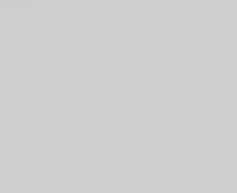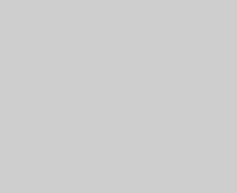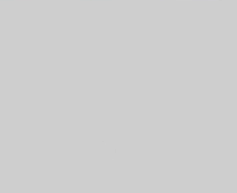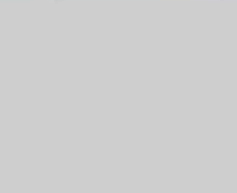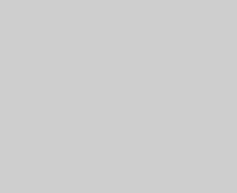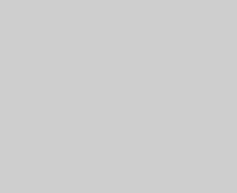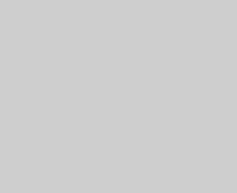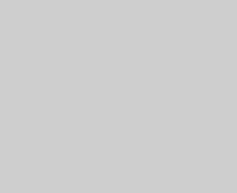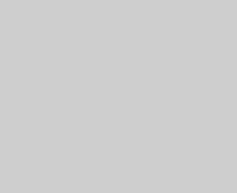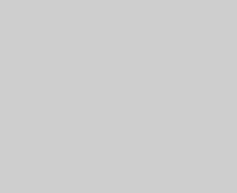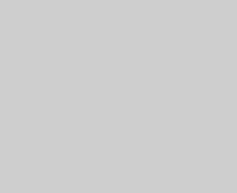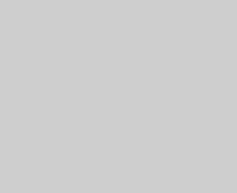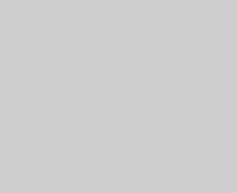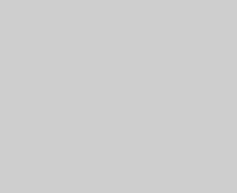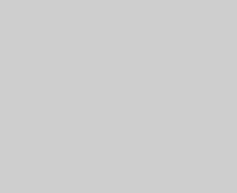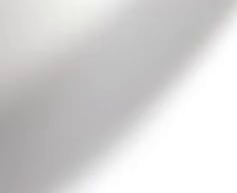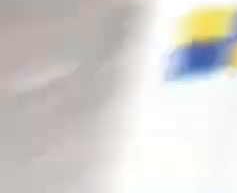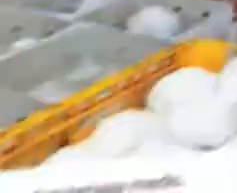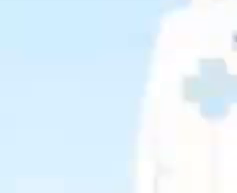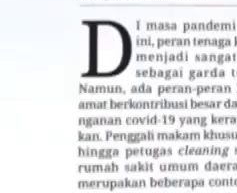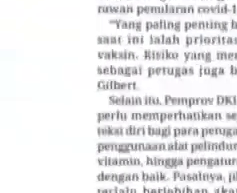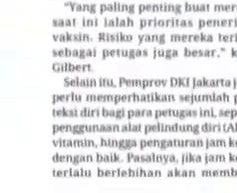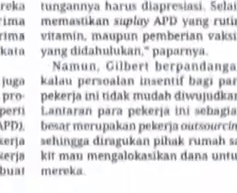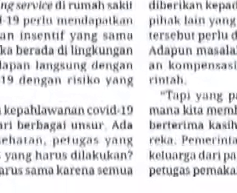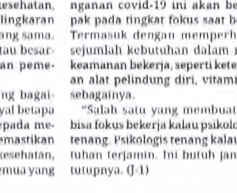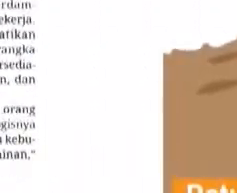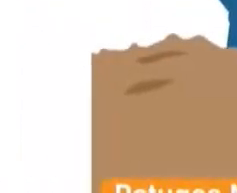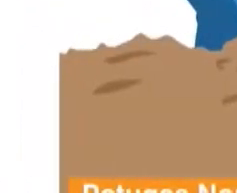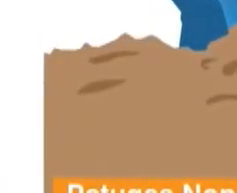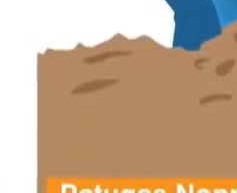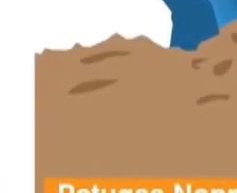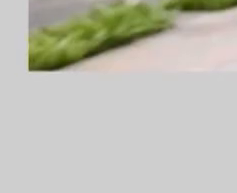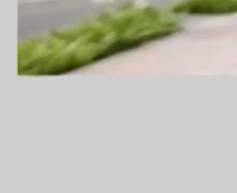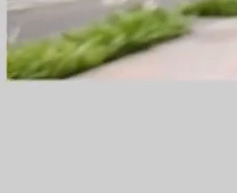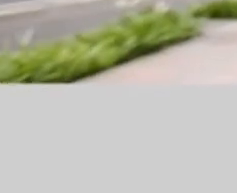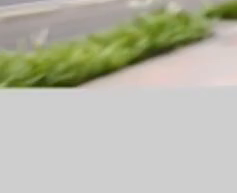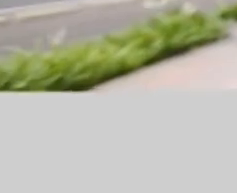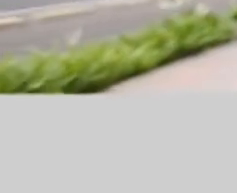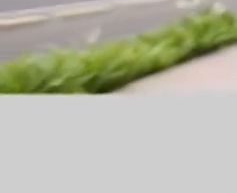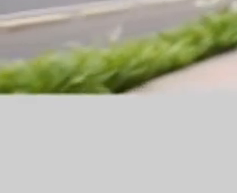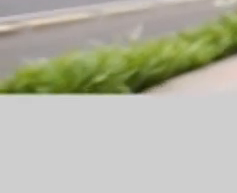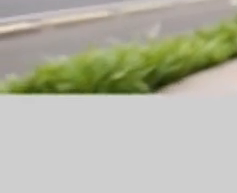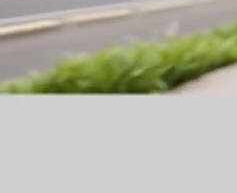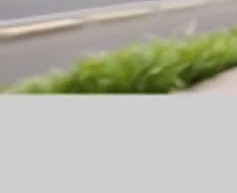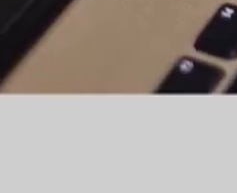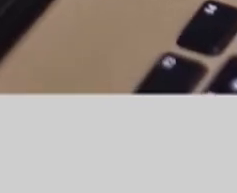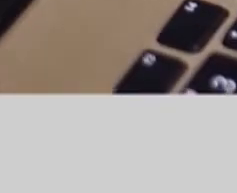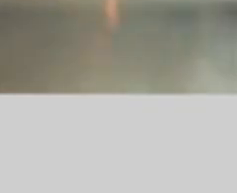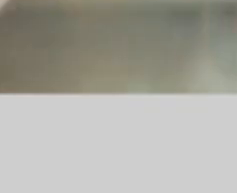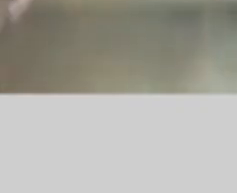endcaya dan mudah diakses di mana saja dan kapan saja media Indonesia